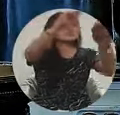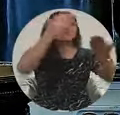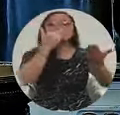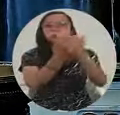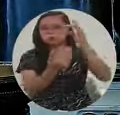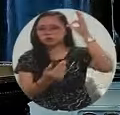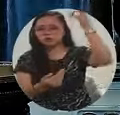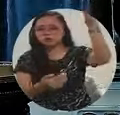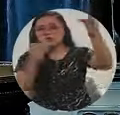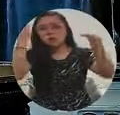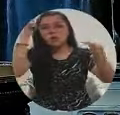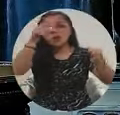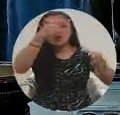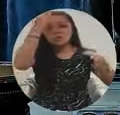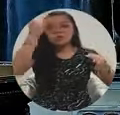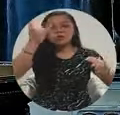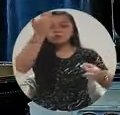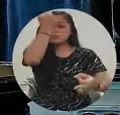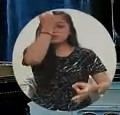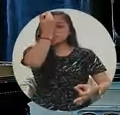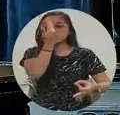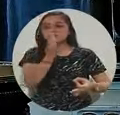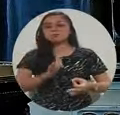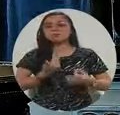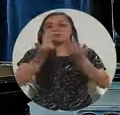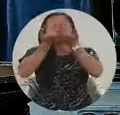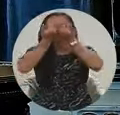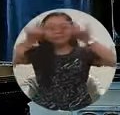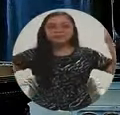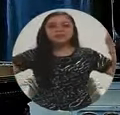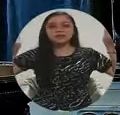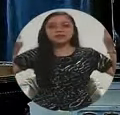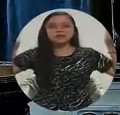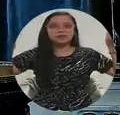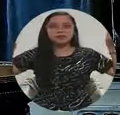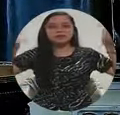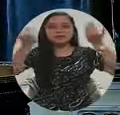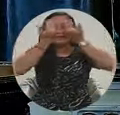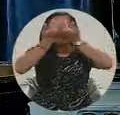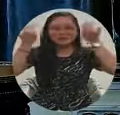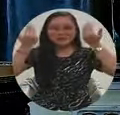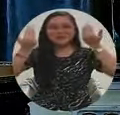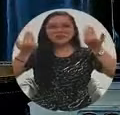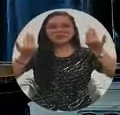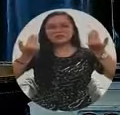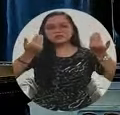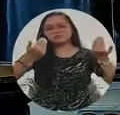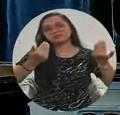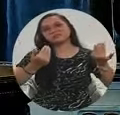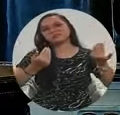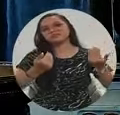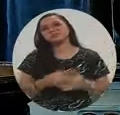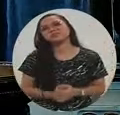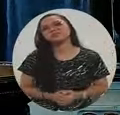Why? Because you are paralyzed in the present. Nga naman, naduminar ka man sa past.